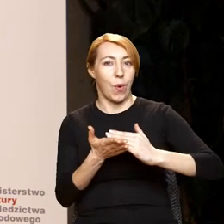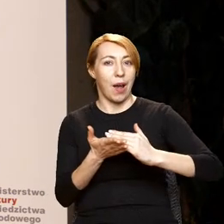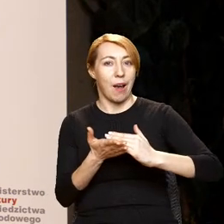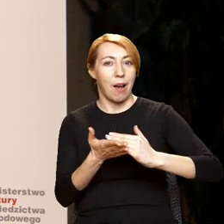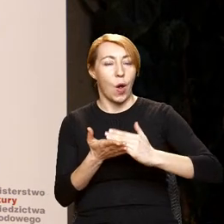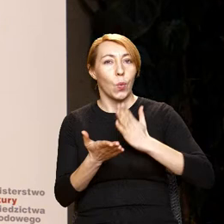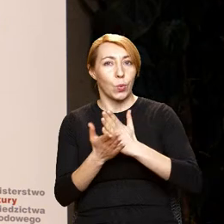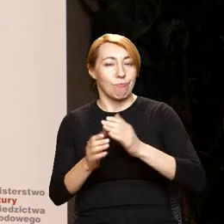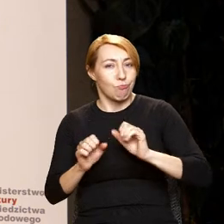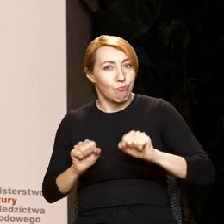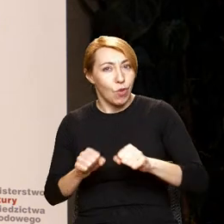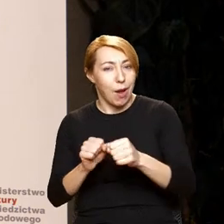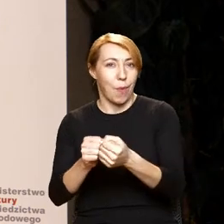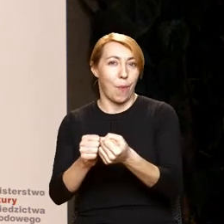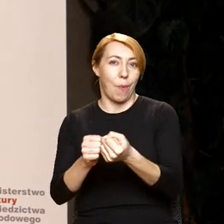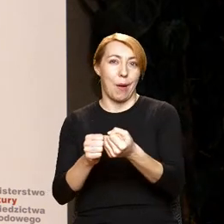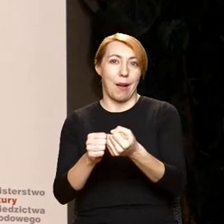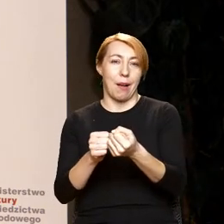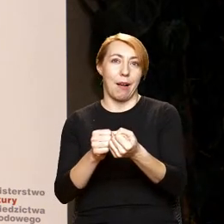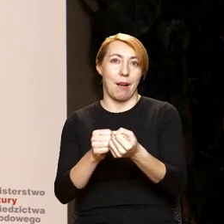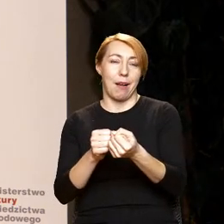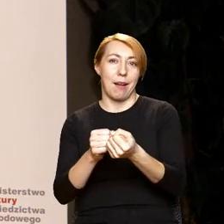który prężnie działa w stosunku